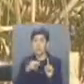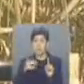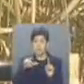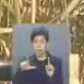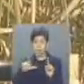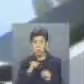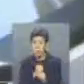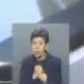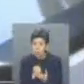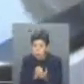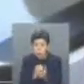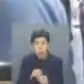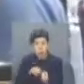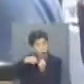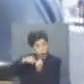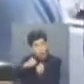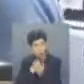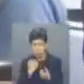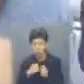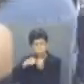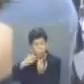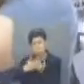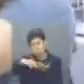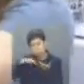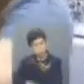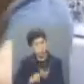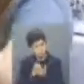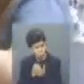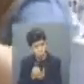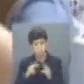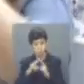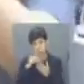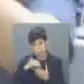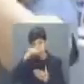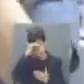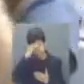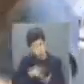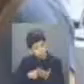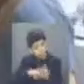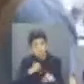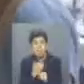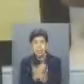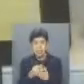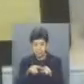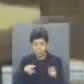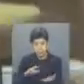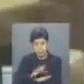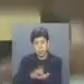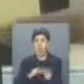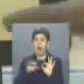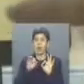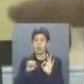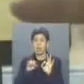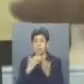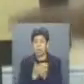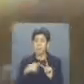พยุงราคาอ้อยหลังพบว่ามีราคาตกต่ำกระทรวงศึกษาธิการค่ะเสนอการจัดซื้อแท็บเล็ต 900,000 เครื่องวงเงินเกือบพันล้